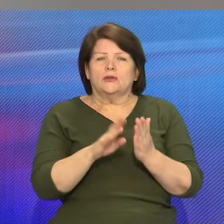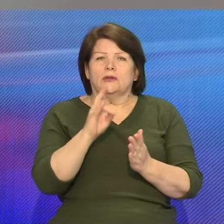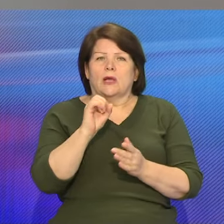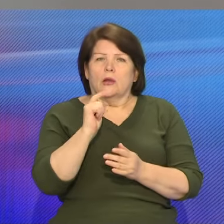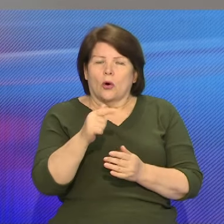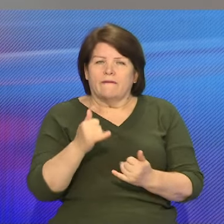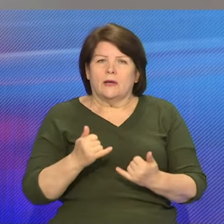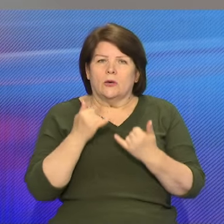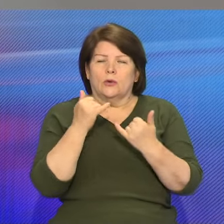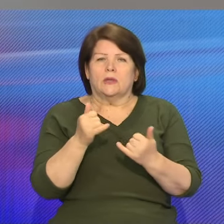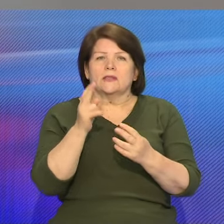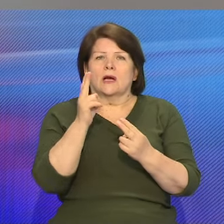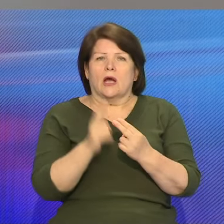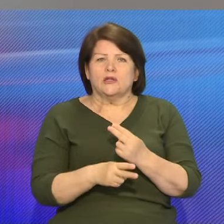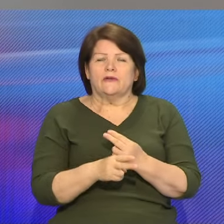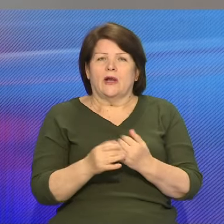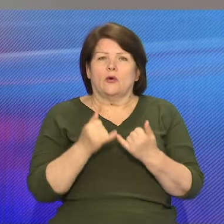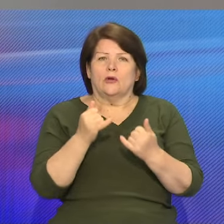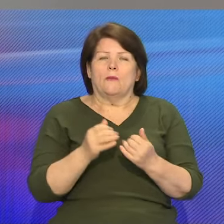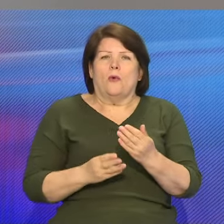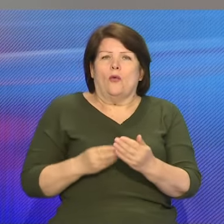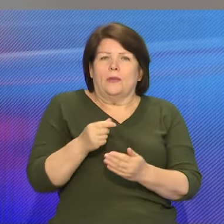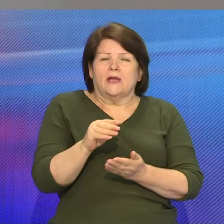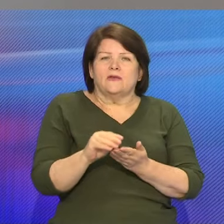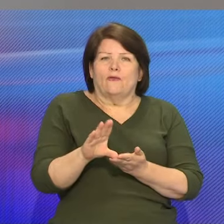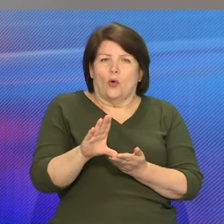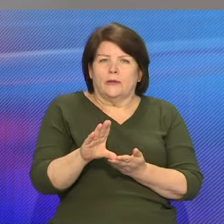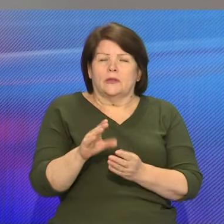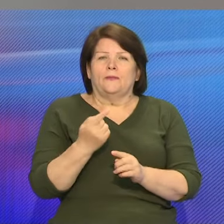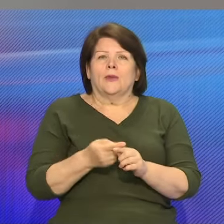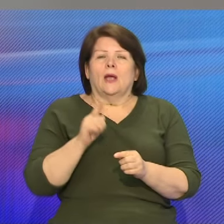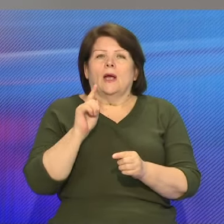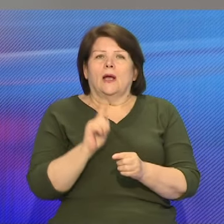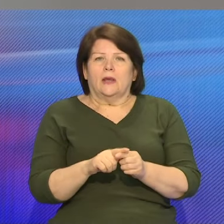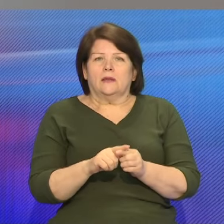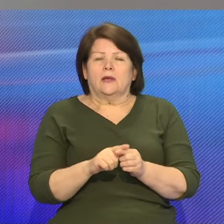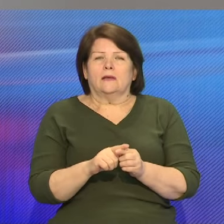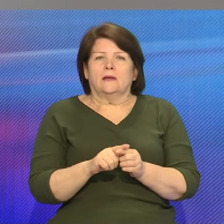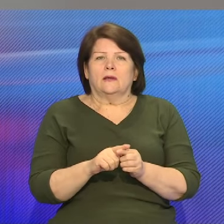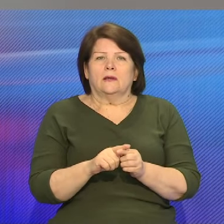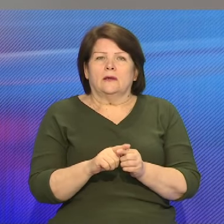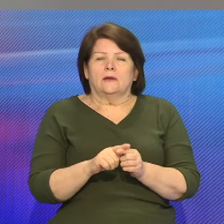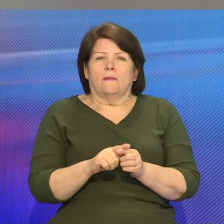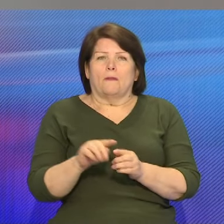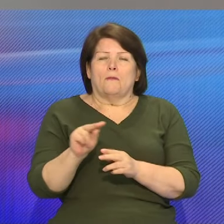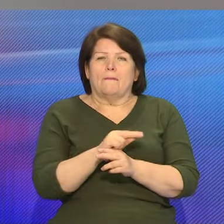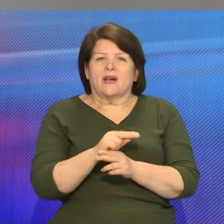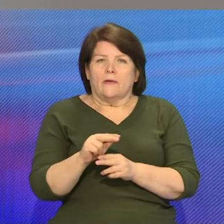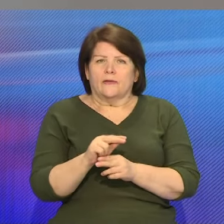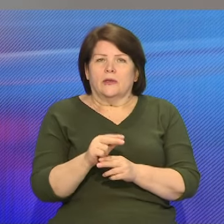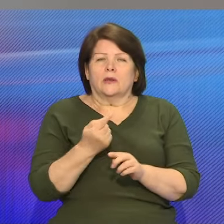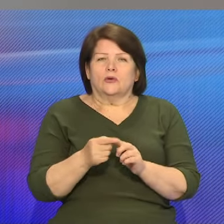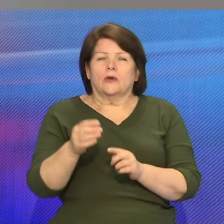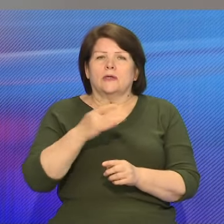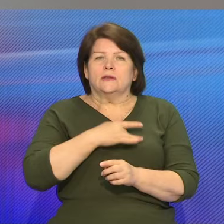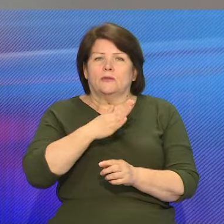льгот, заканчвае льготамі па ўплаце фонд. Гэта преференцыяльныя паправкі, которые прымяняюцца